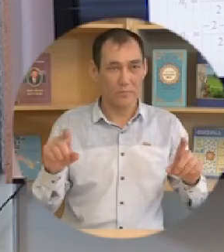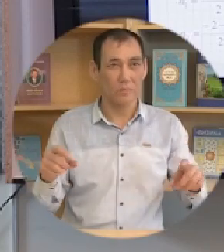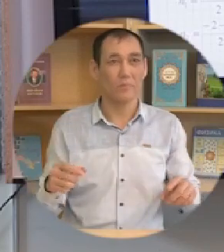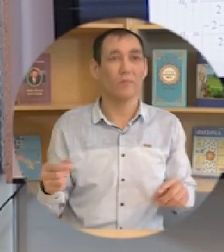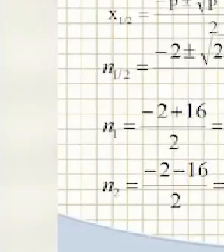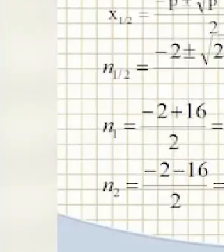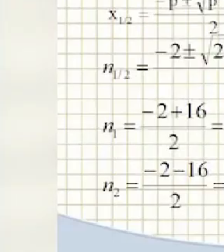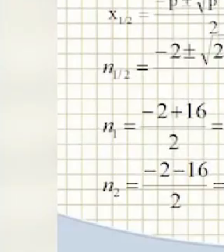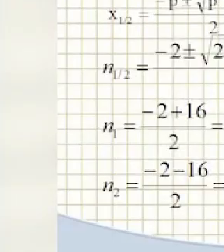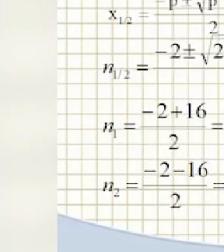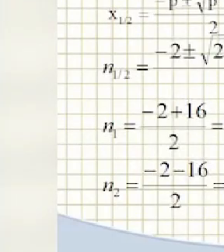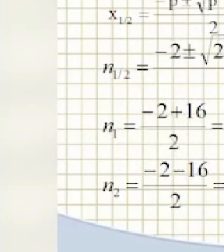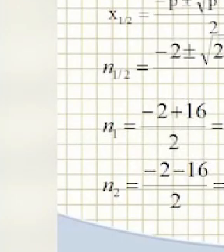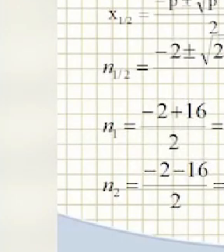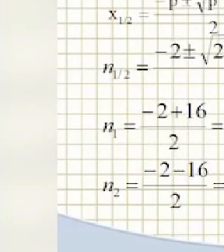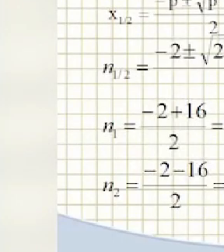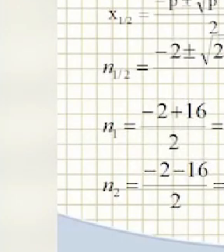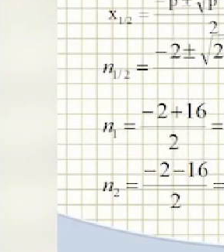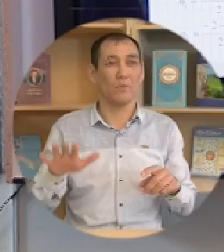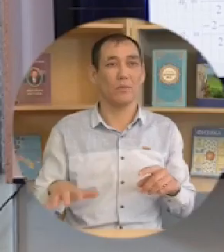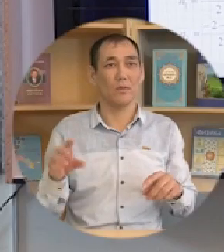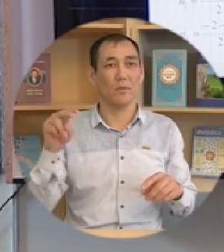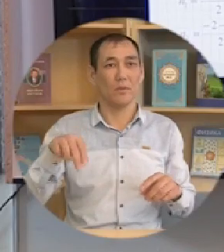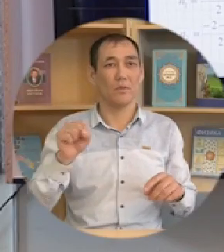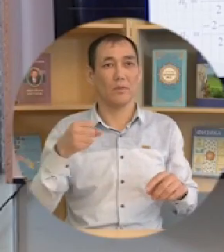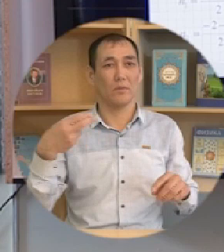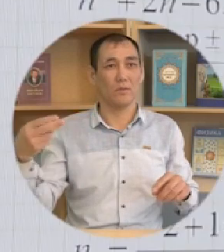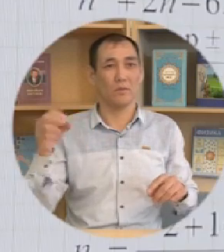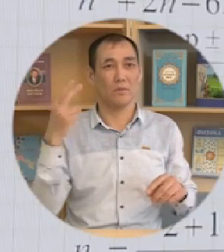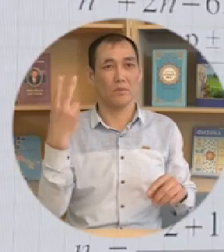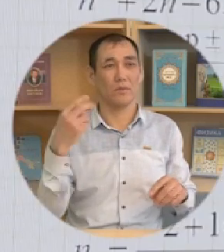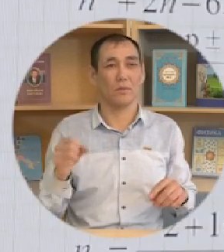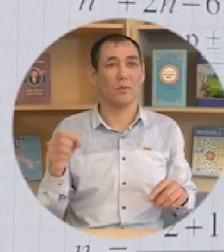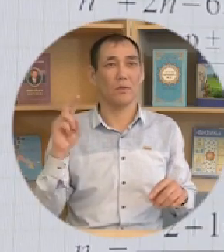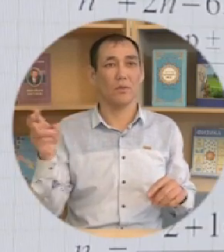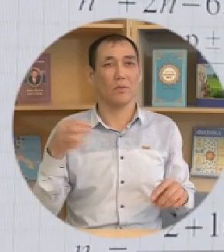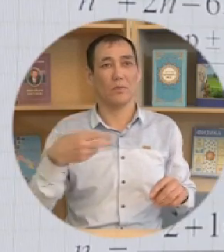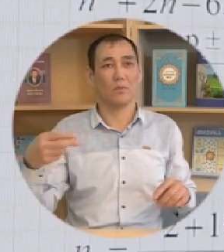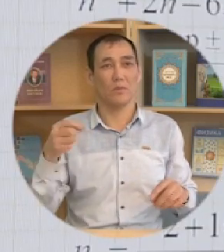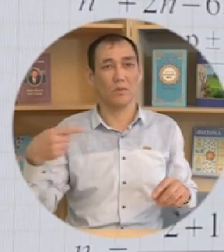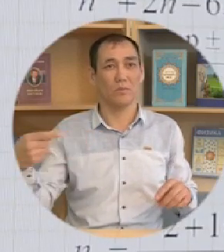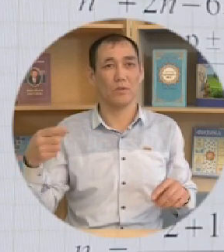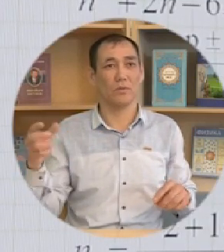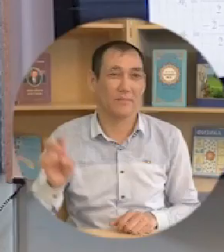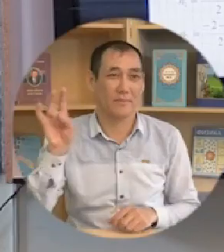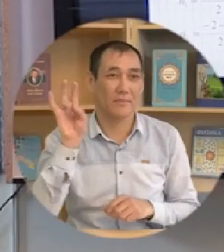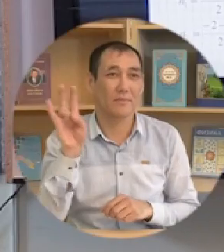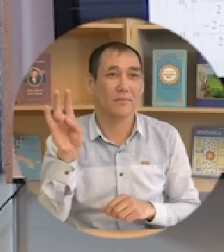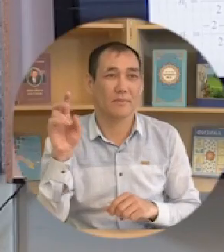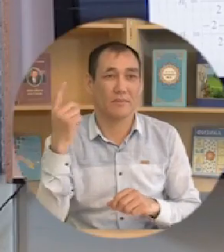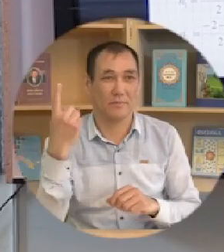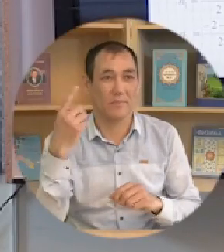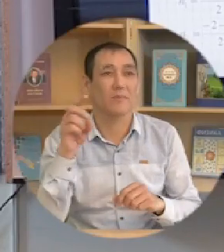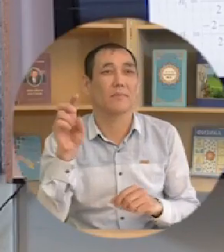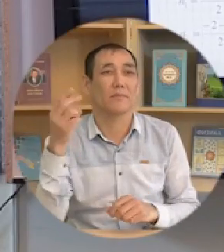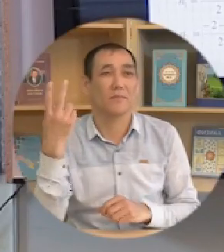салған уақытымызда бұл жерде p тең 2-ге, q тең минус 63-ке. N